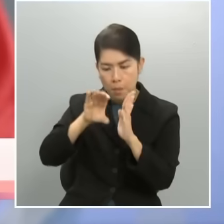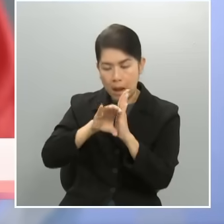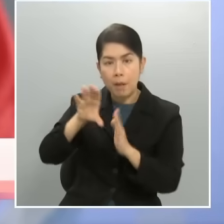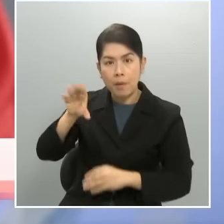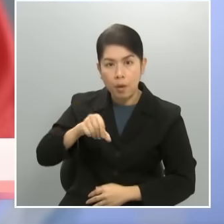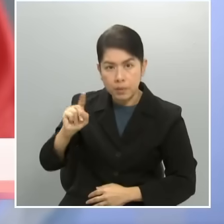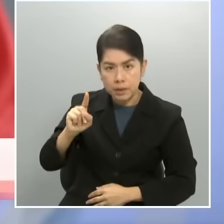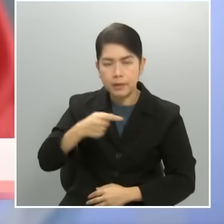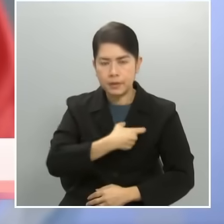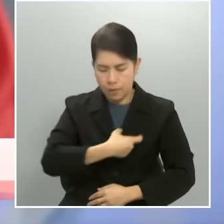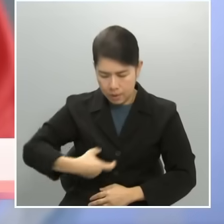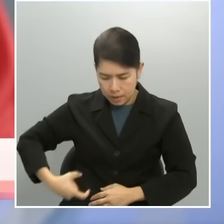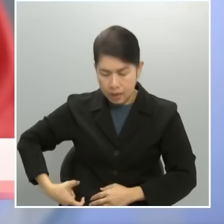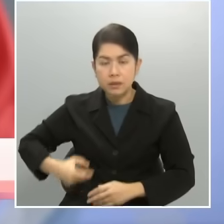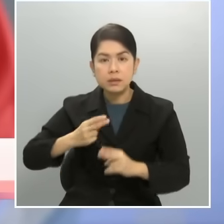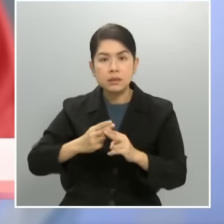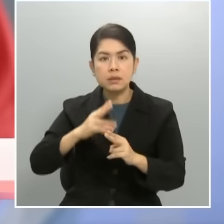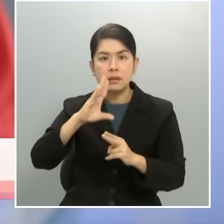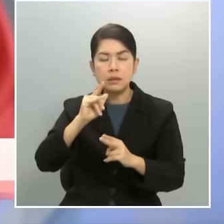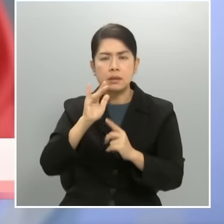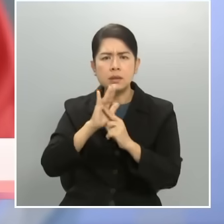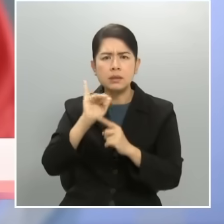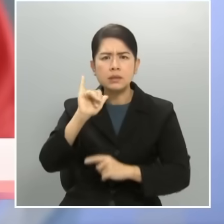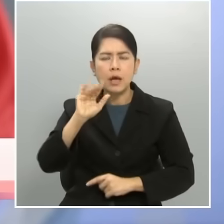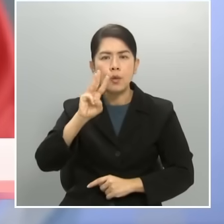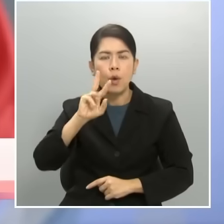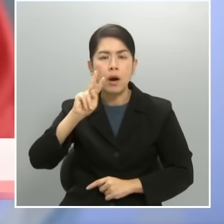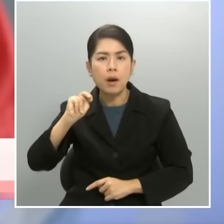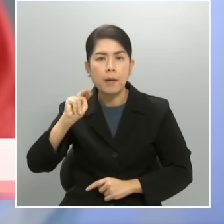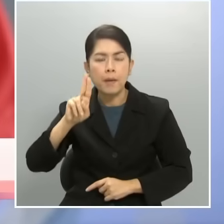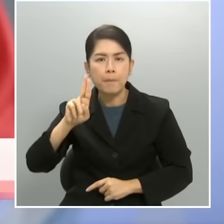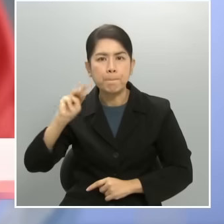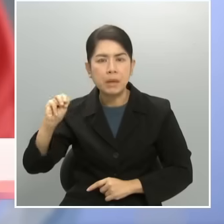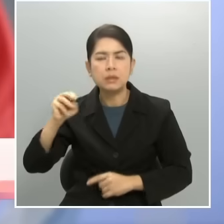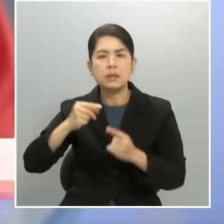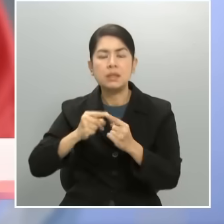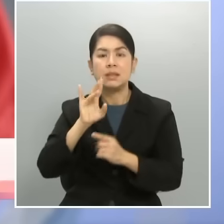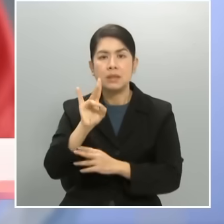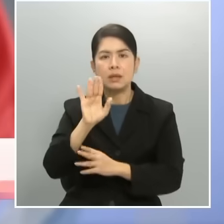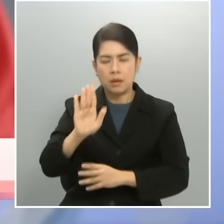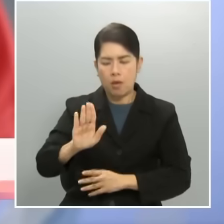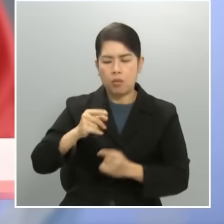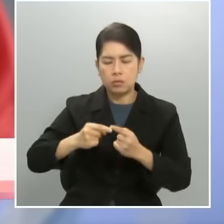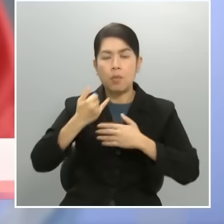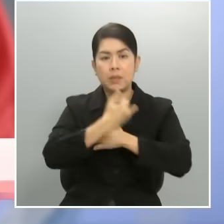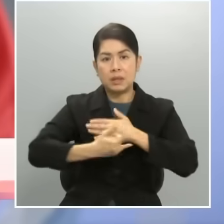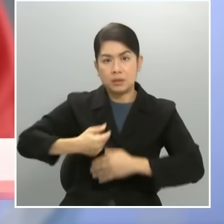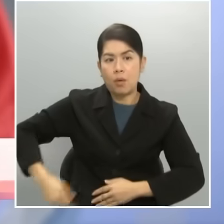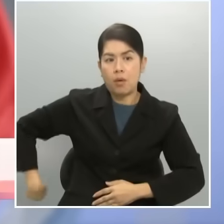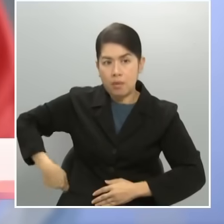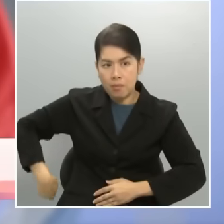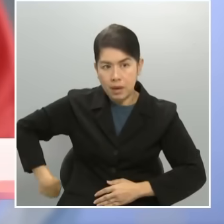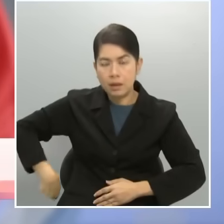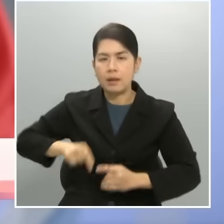ชัยวรมันที่ 7นะครับซึ่งนักโบราณคดีเนี่ยอาจารย์กังวลซึ่งเป็นท่านเองเนี่ยรู้เรื่องของเขมรโบราณเนี่ยท่านบอกว่าไม่